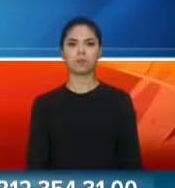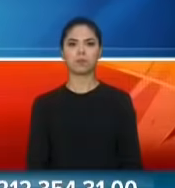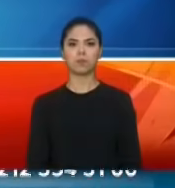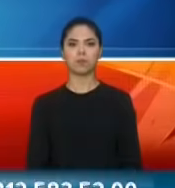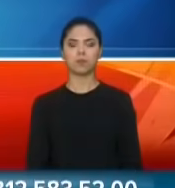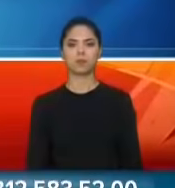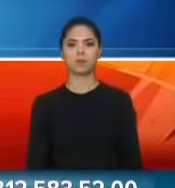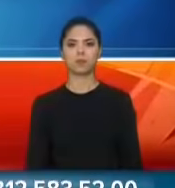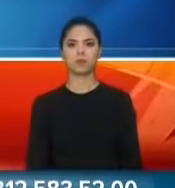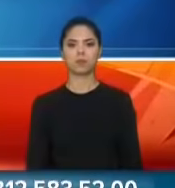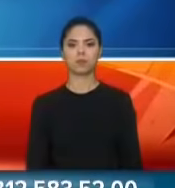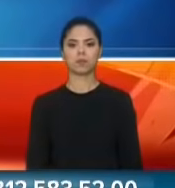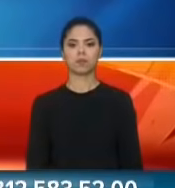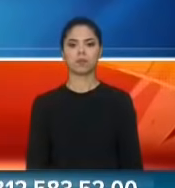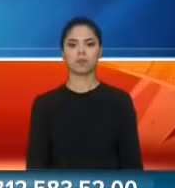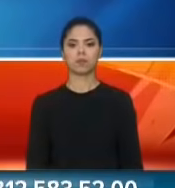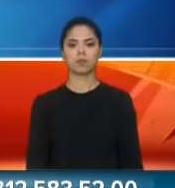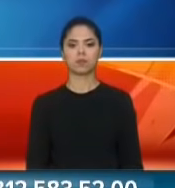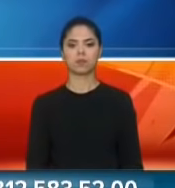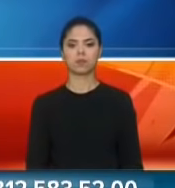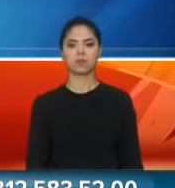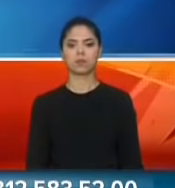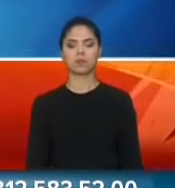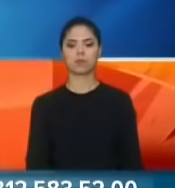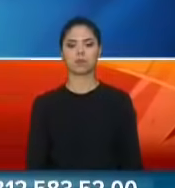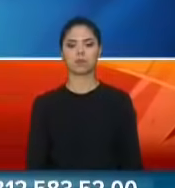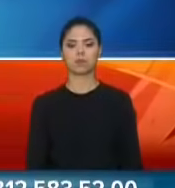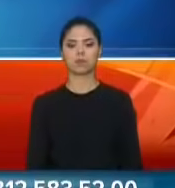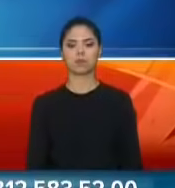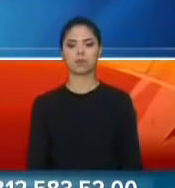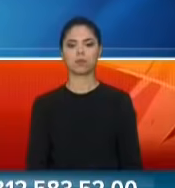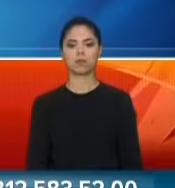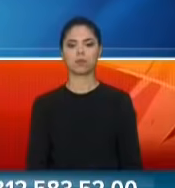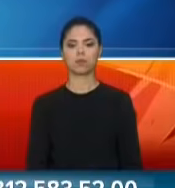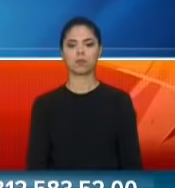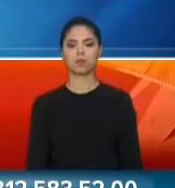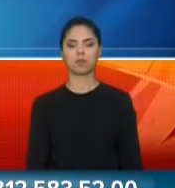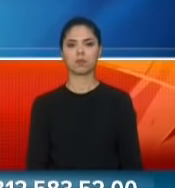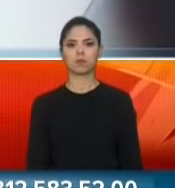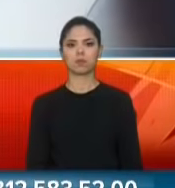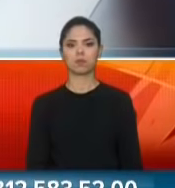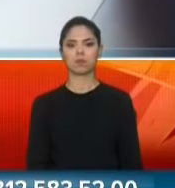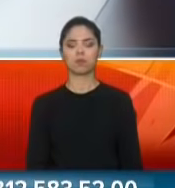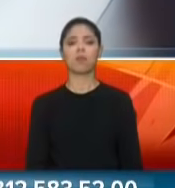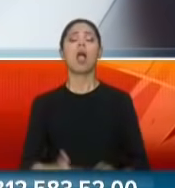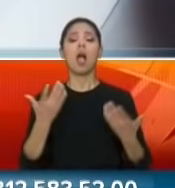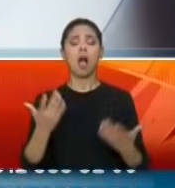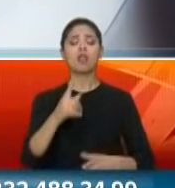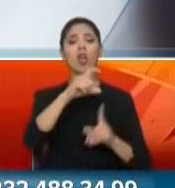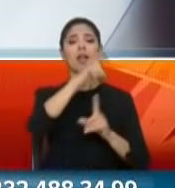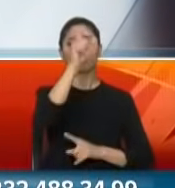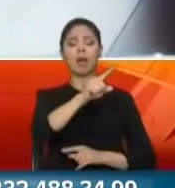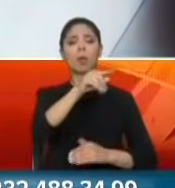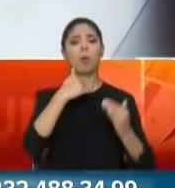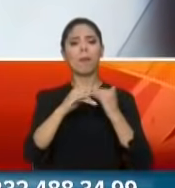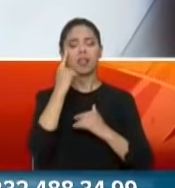ben onlara gitmek istemiyorum. Biraz kafa toplamak istiyorum ben. Kafamı topladığın zaman zaten ben polise gideceğim. Ancak Damla'nın bu